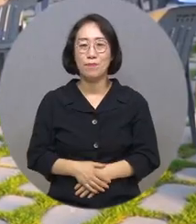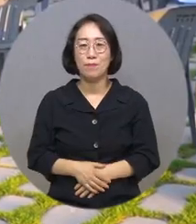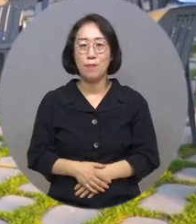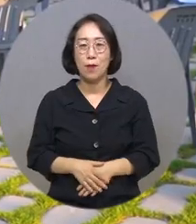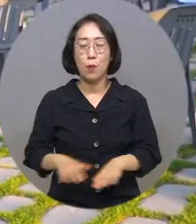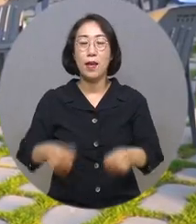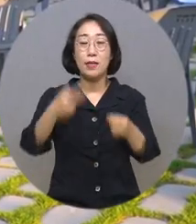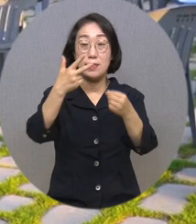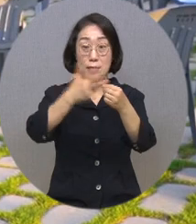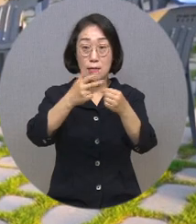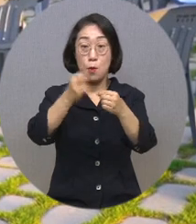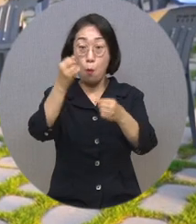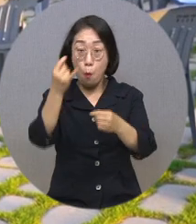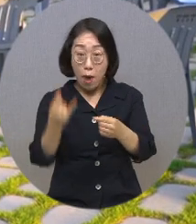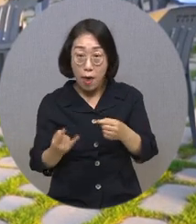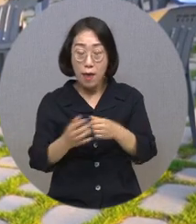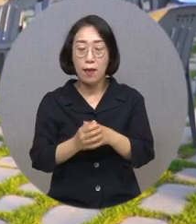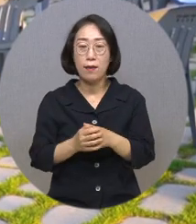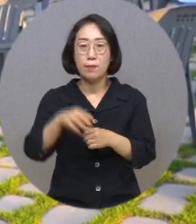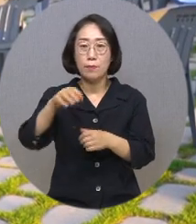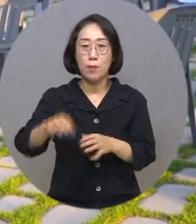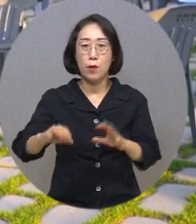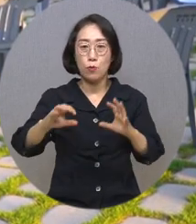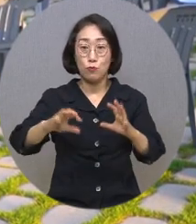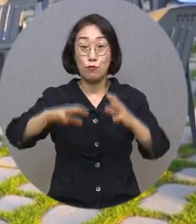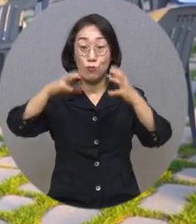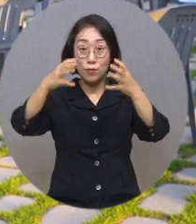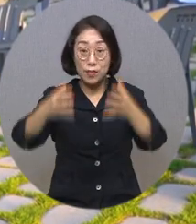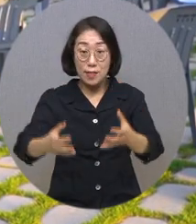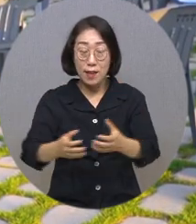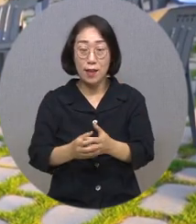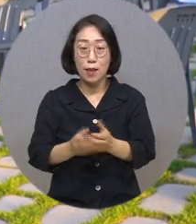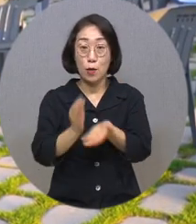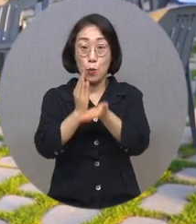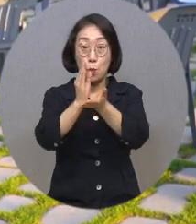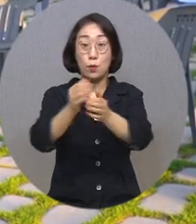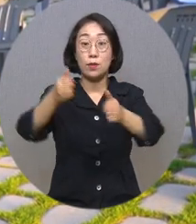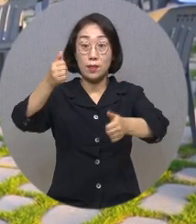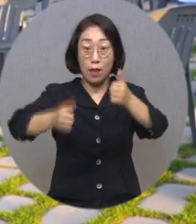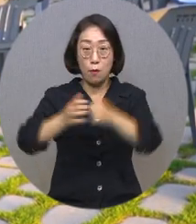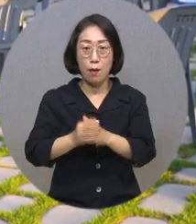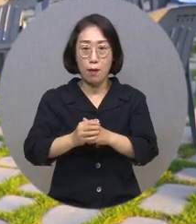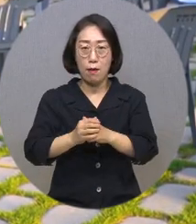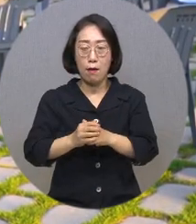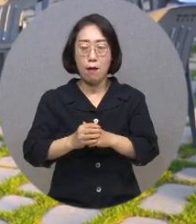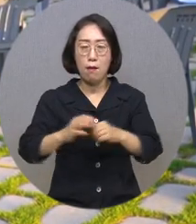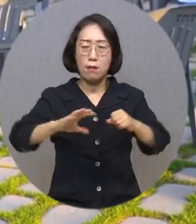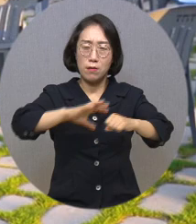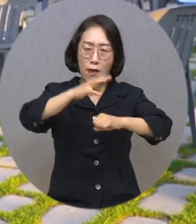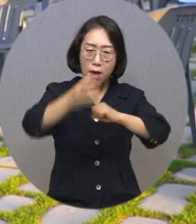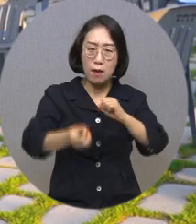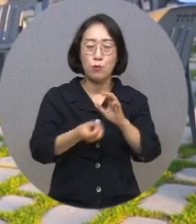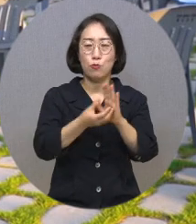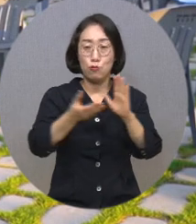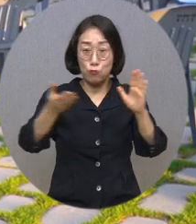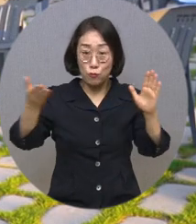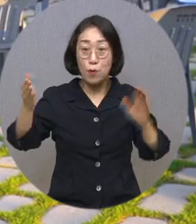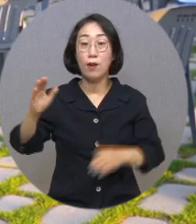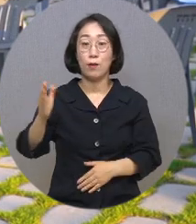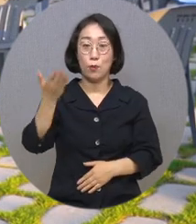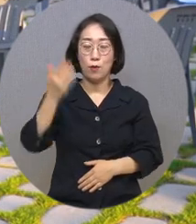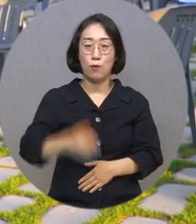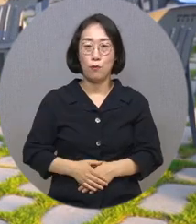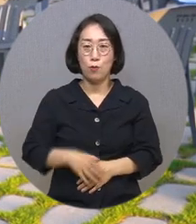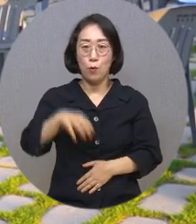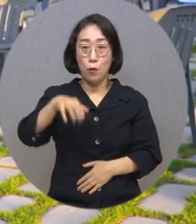올해로 7회째를 맞은 새만금 국제요트대회는 세계적으로 인정받는 명실상부한 대회로 자리 잡았으며,